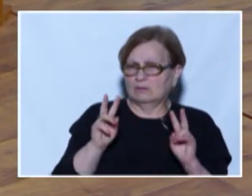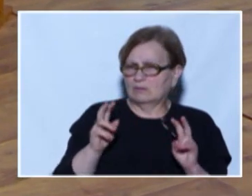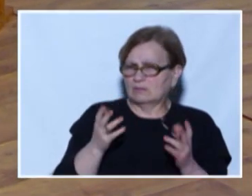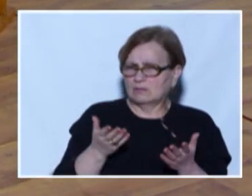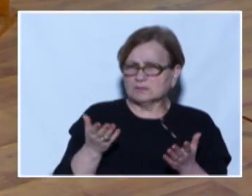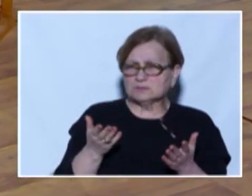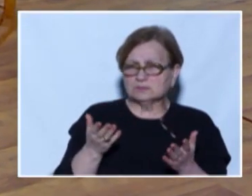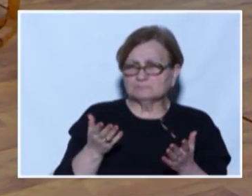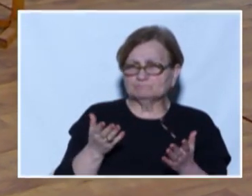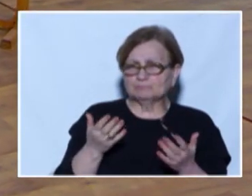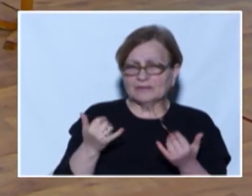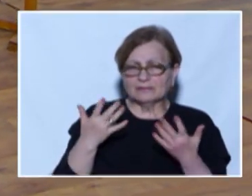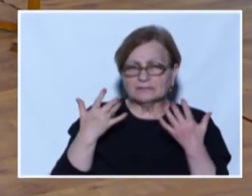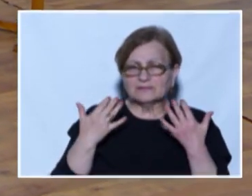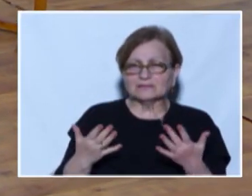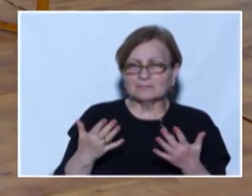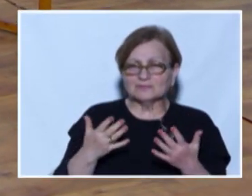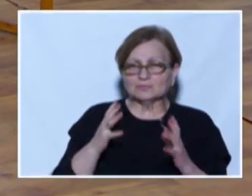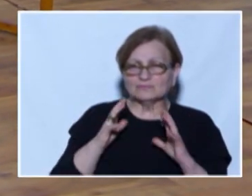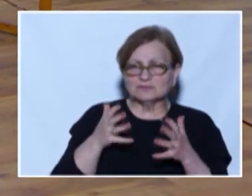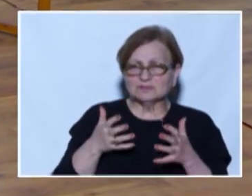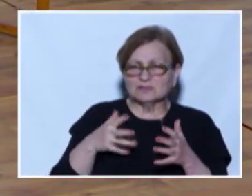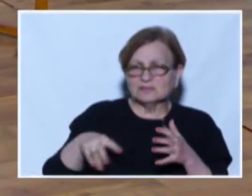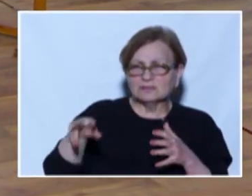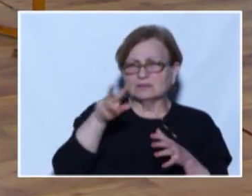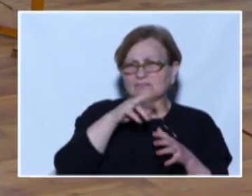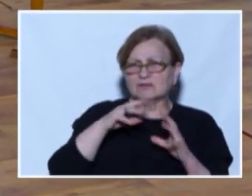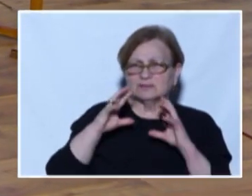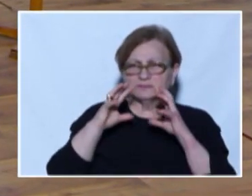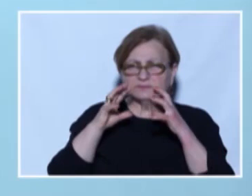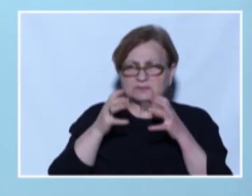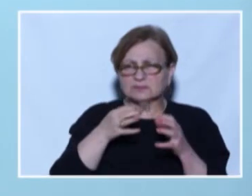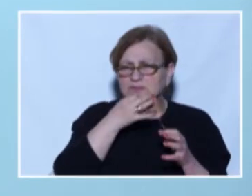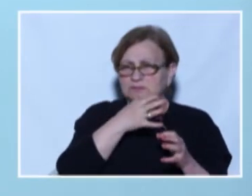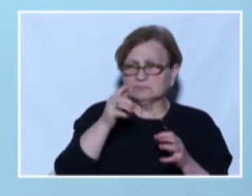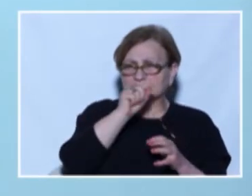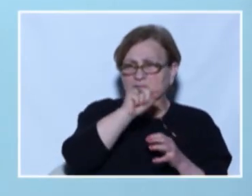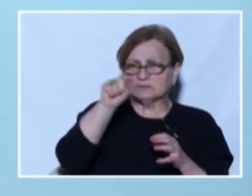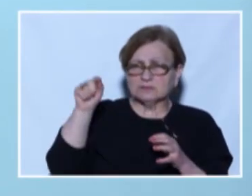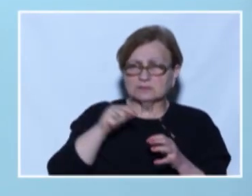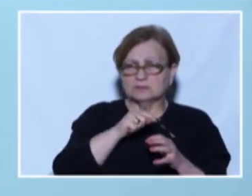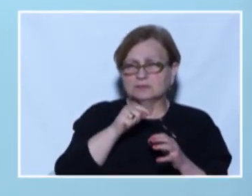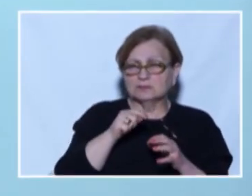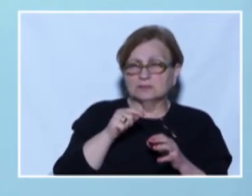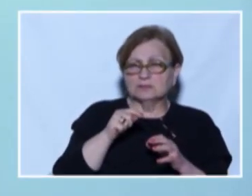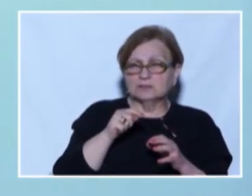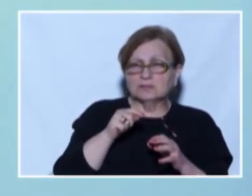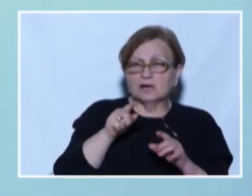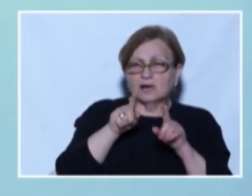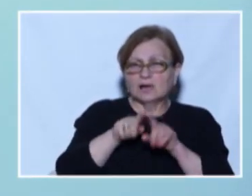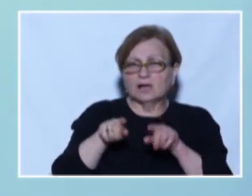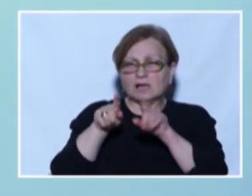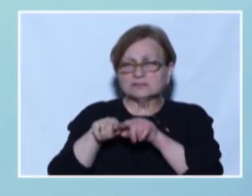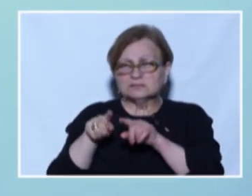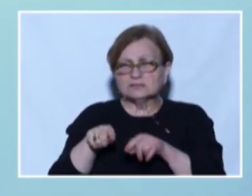ის, რომ თანამედროვე სამყაროში თითქმის ყველგან დედამიწის ნებისმიერ წერტილში ადამიანები ერთსა და იმავე